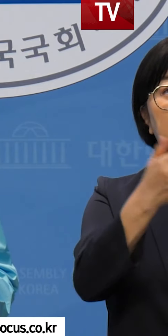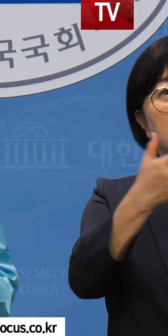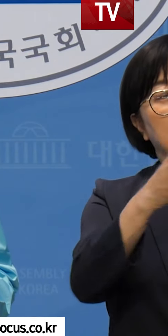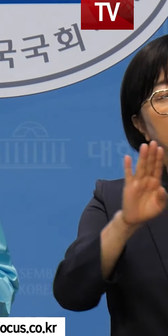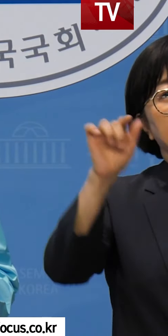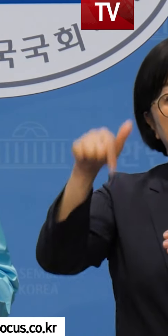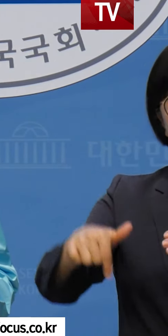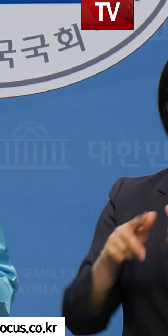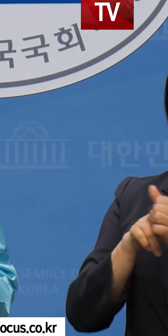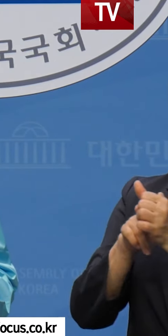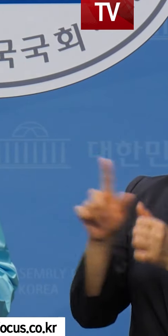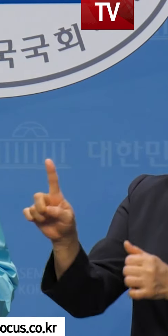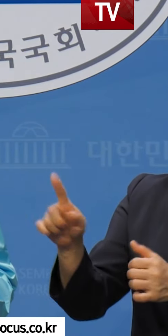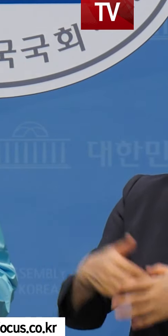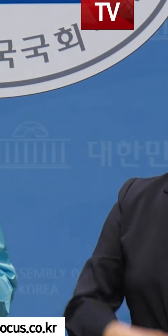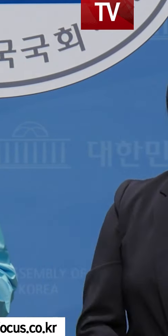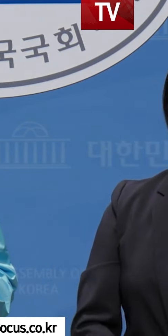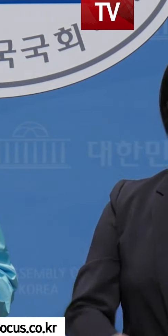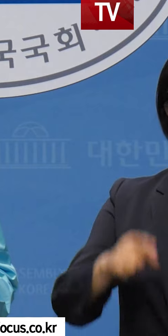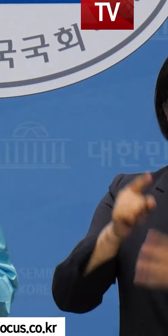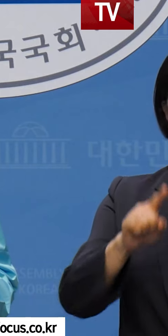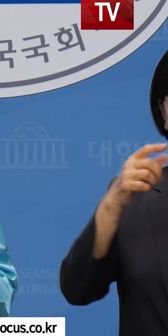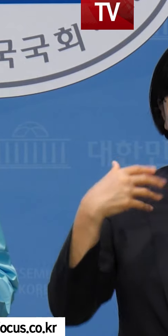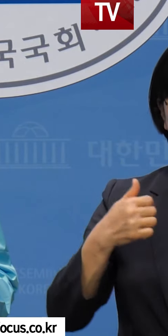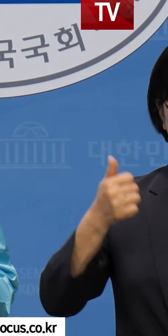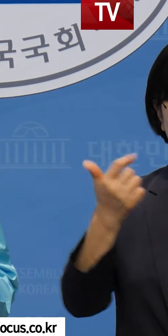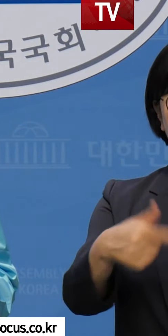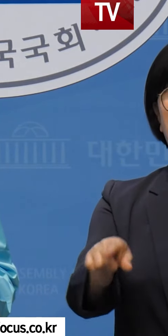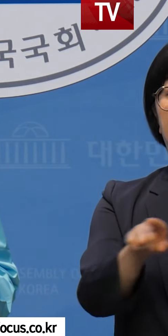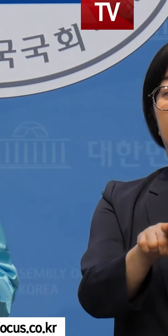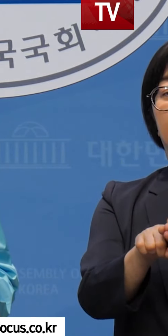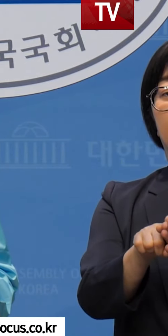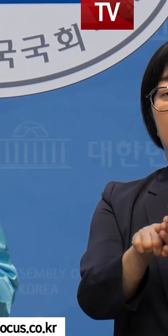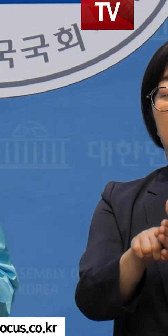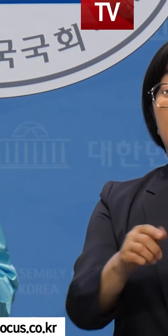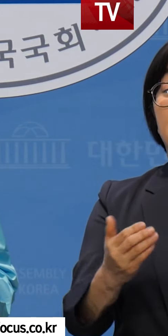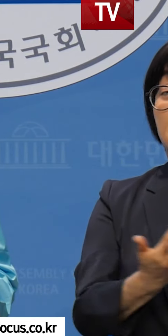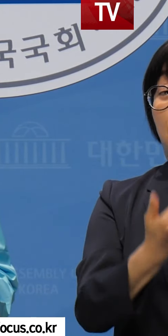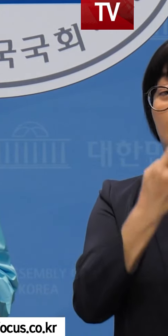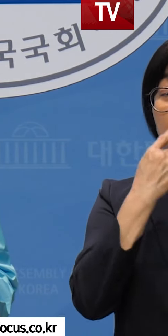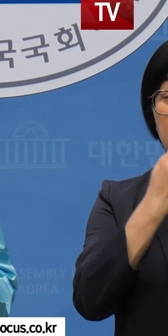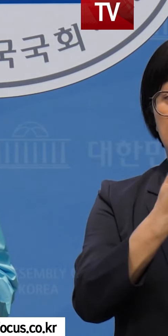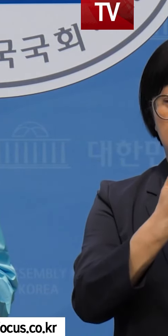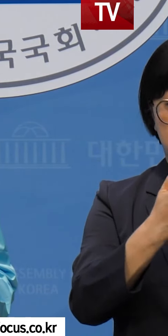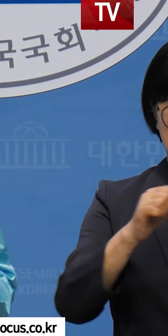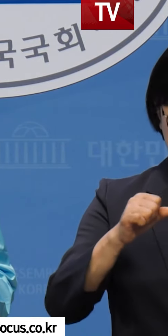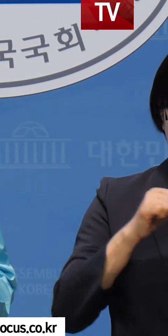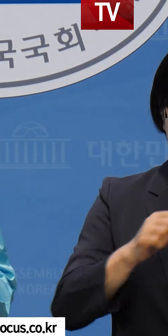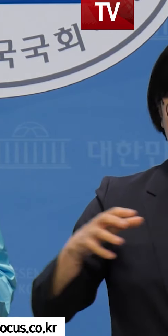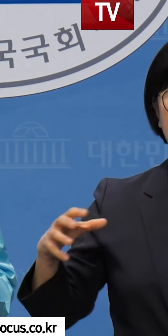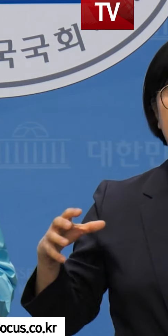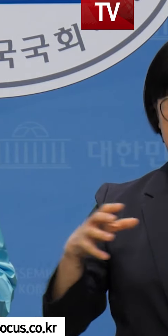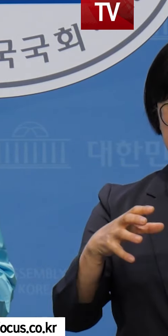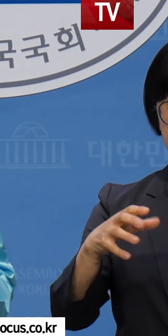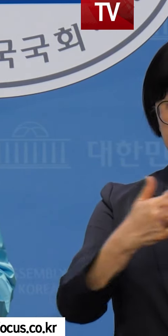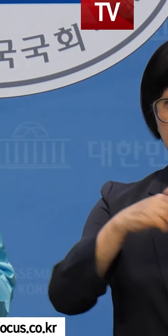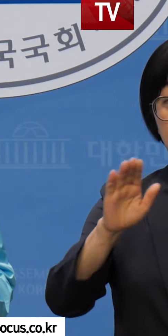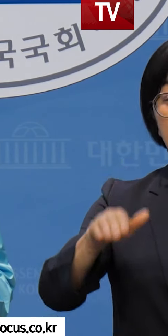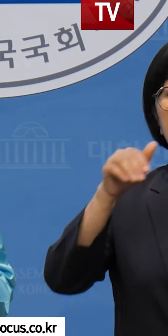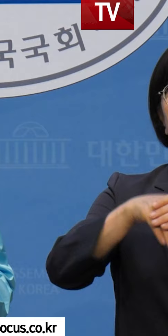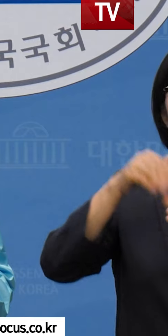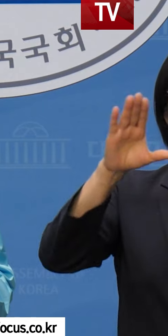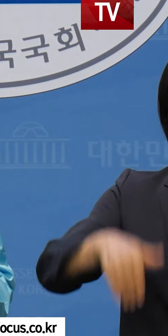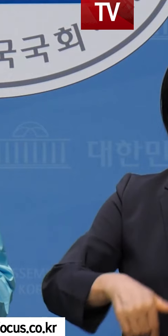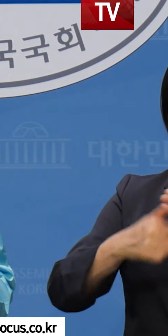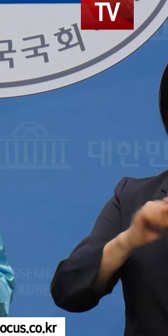더불어민주당 박성준 후보는 윤석열 정권 심판을 위해 진보 민주 세력이 총단결해서 이번